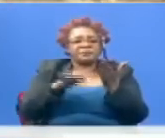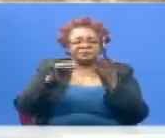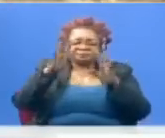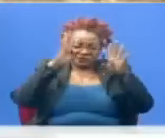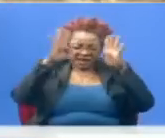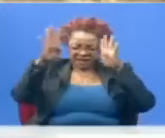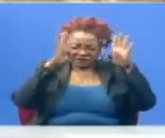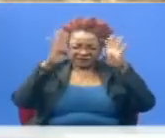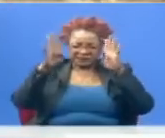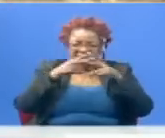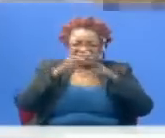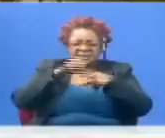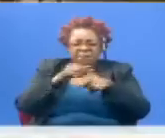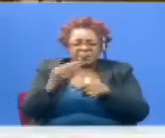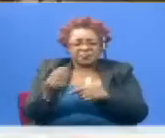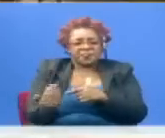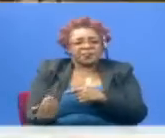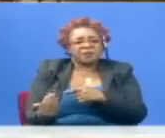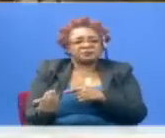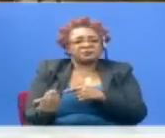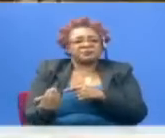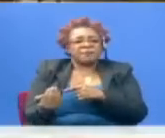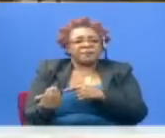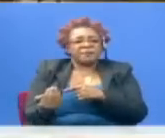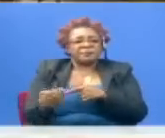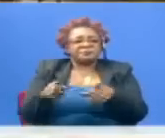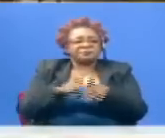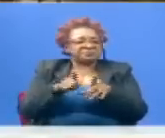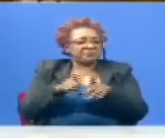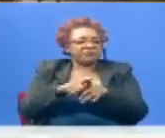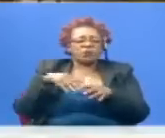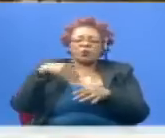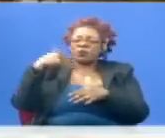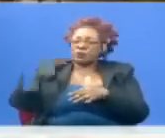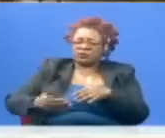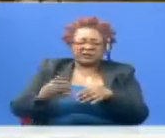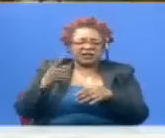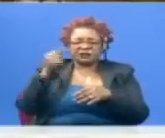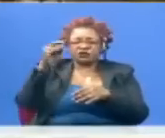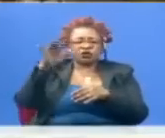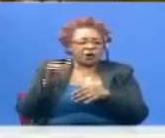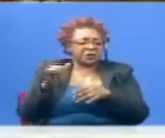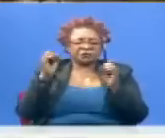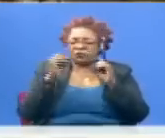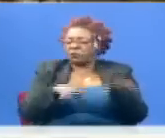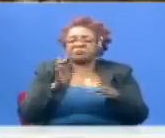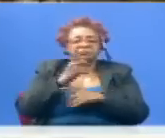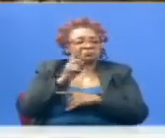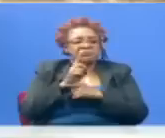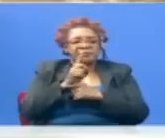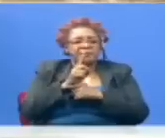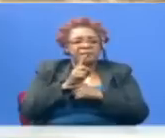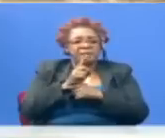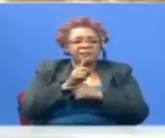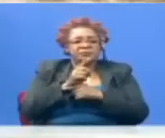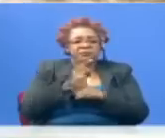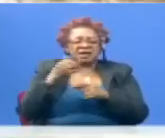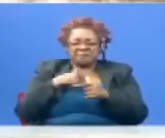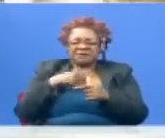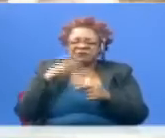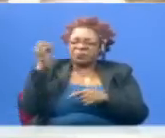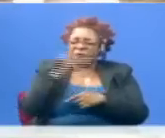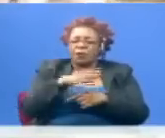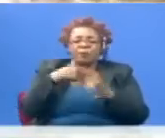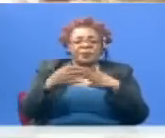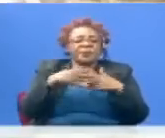akiwa mdogo. Mdogo kabisa, hata toy zake akiwa mdogo akuwa anazitupa. Hata in fact mimi nilikuwa nazitupa kama ajui.